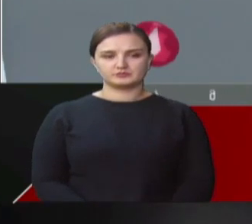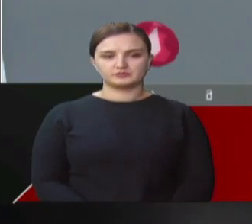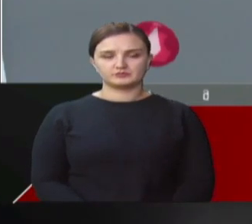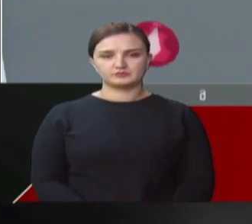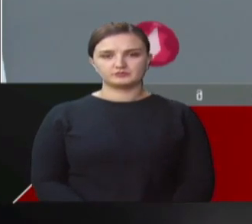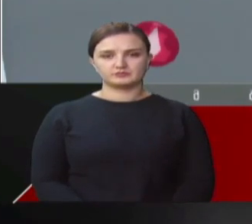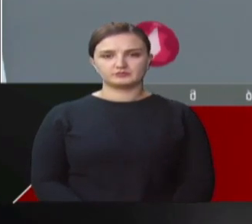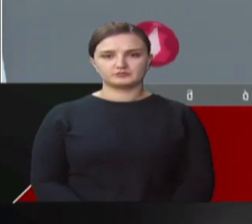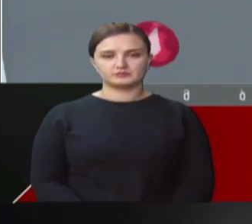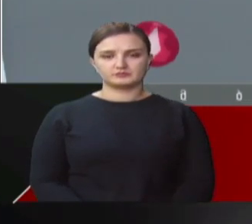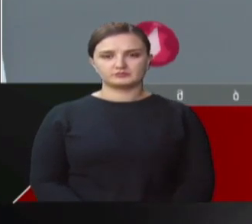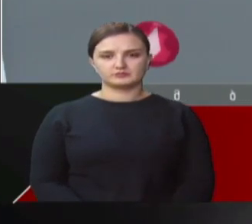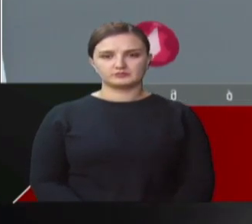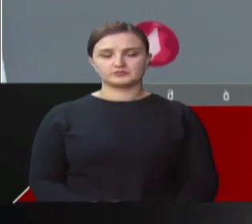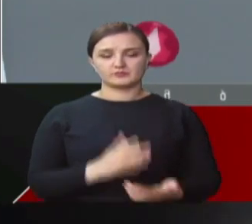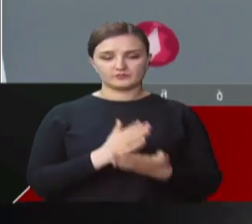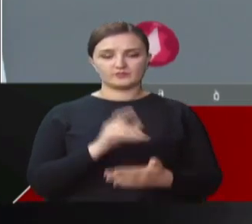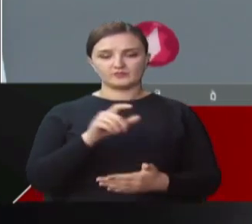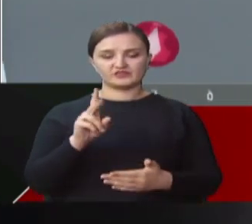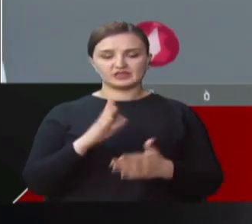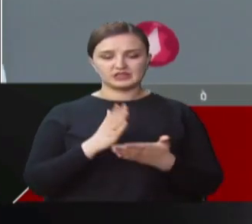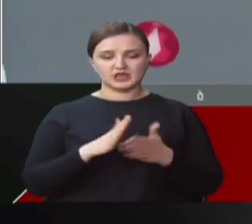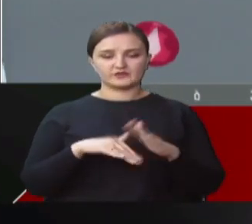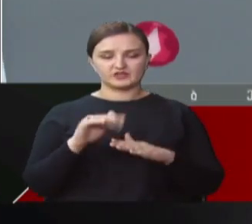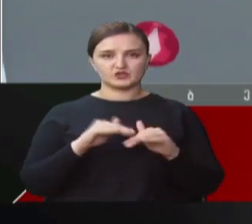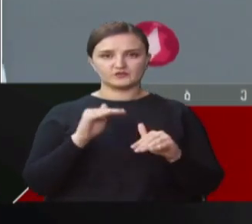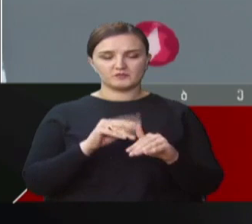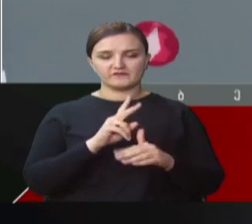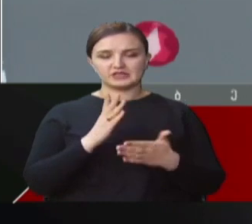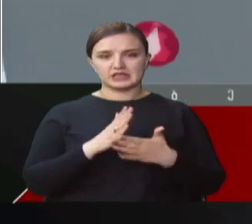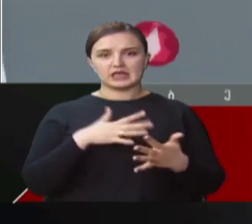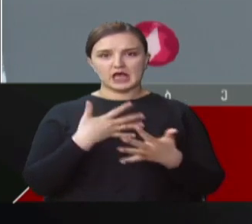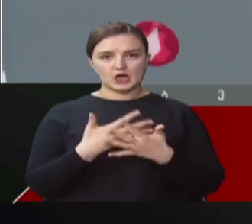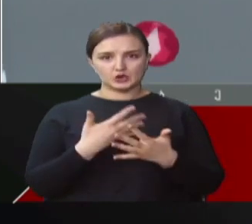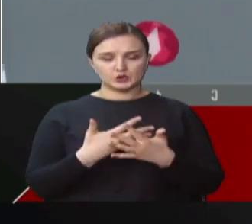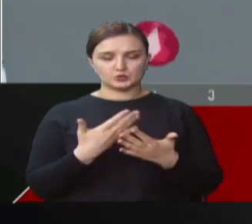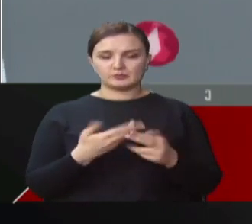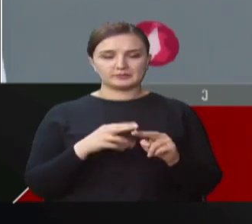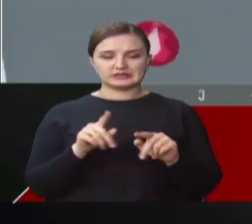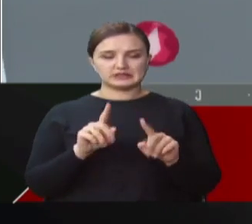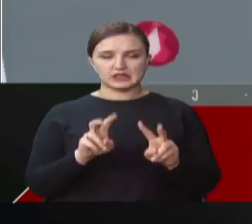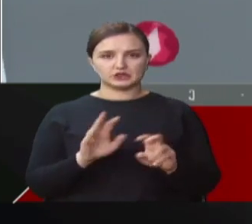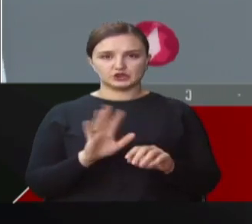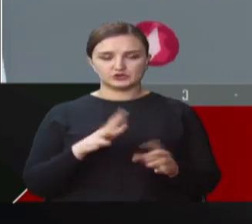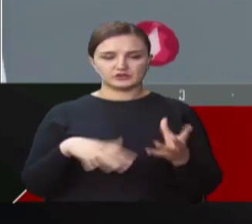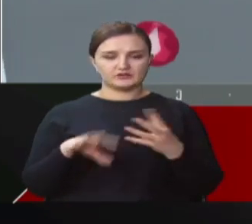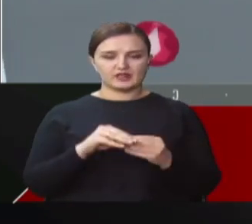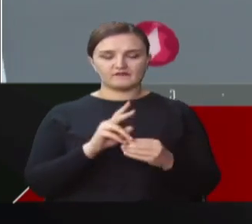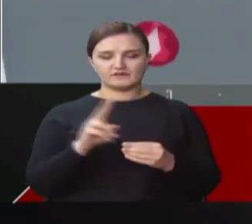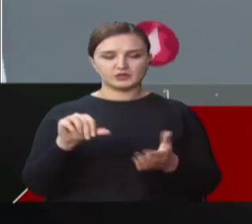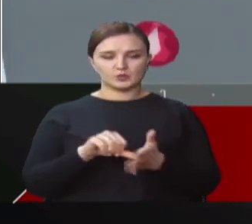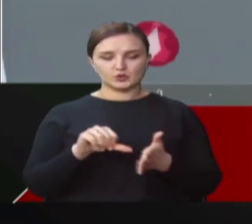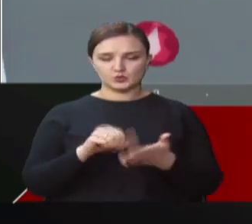Arian, ადამიანები, ვისაც აქვს წნომა და არიან აქტიურები, მაგრამ ეს იმას არნიშნავს, რომ ყველა დანარჩენი, ვინც არ